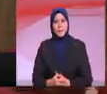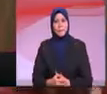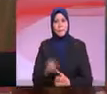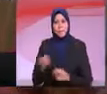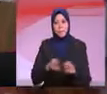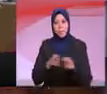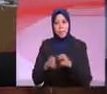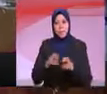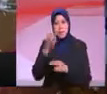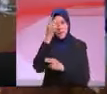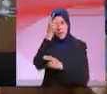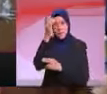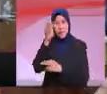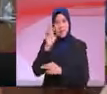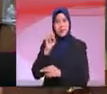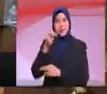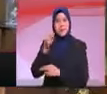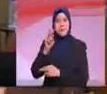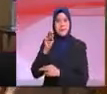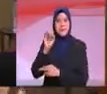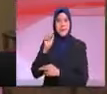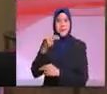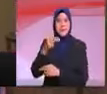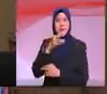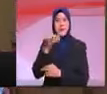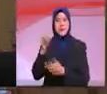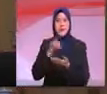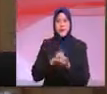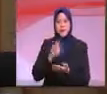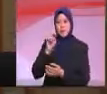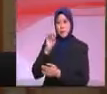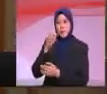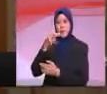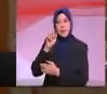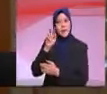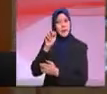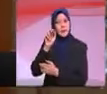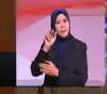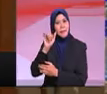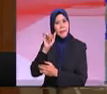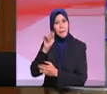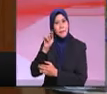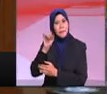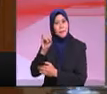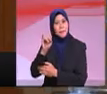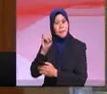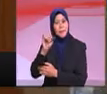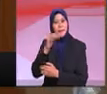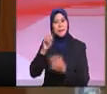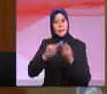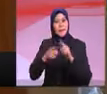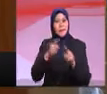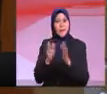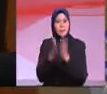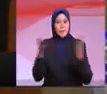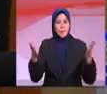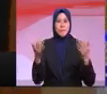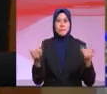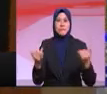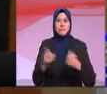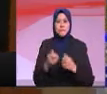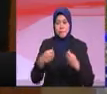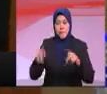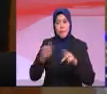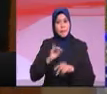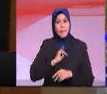Yang Berusaha Dr. Syamsyah dan juga Dr. Nur Hayati, semua rakan-rakan media. Saya diberi peluang oleh Tan